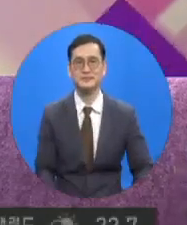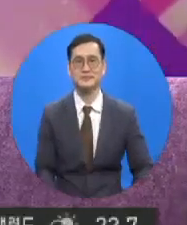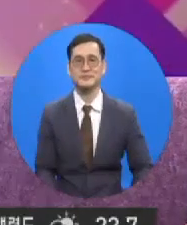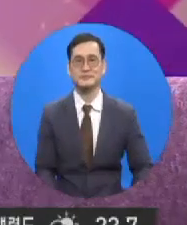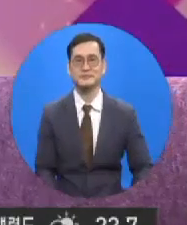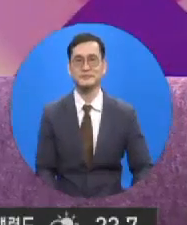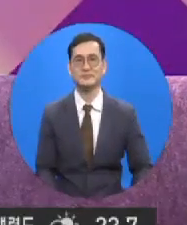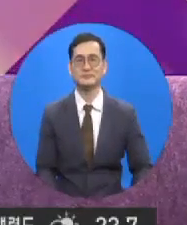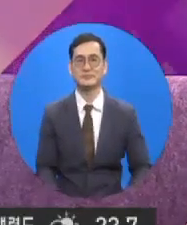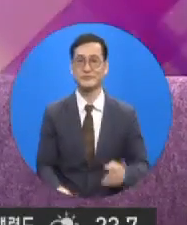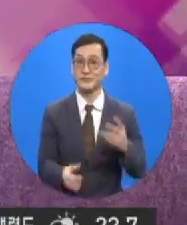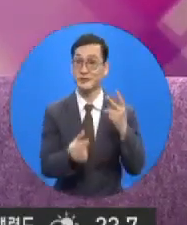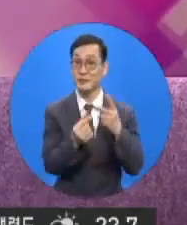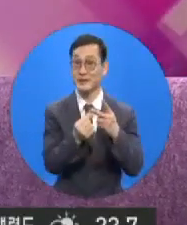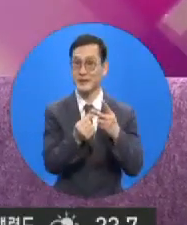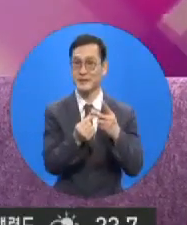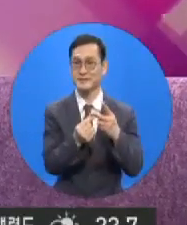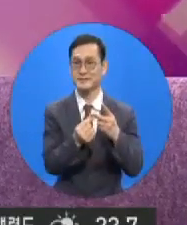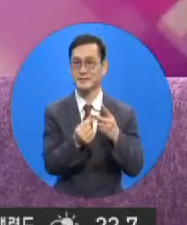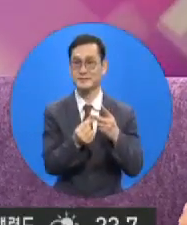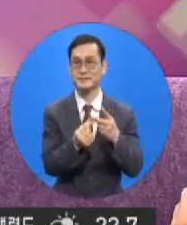코로나19와 관련돼서 서울시에서